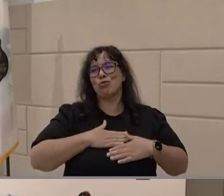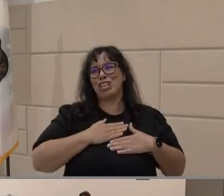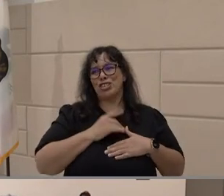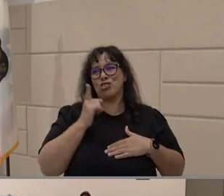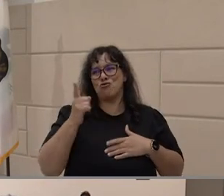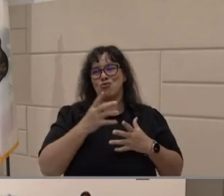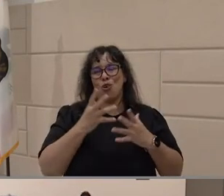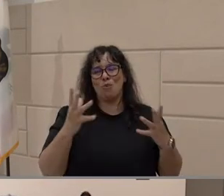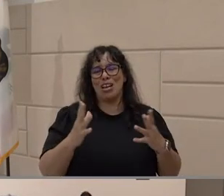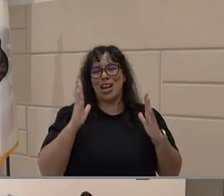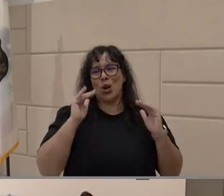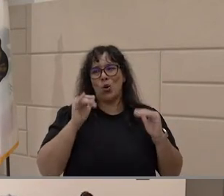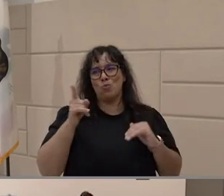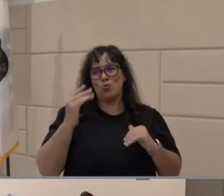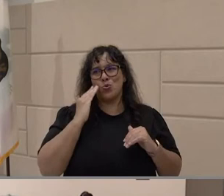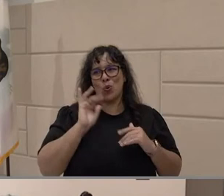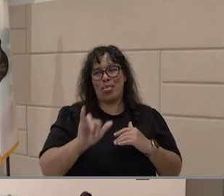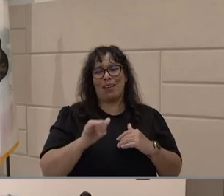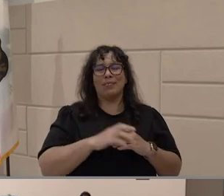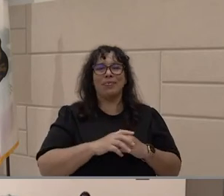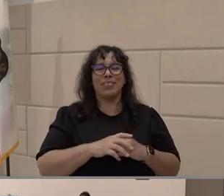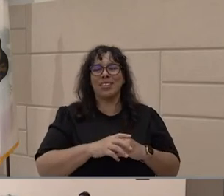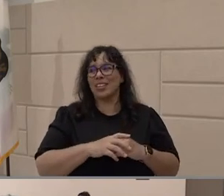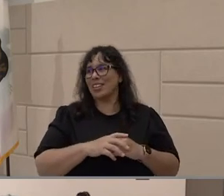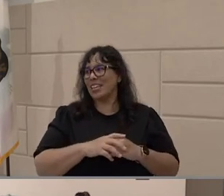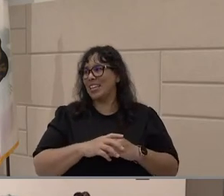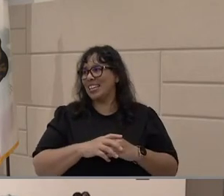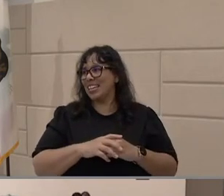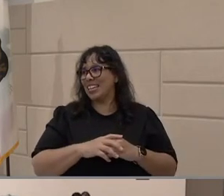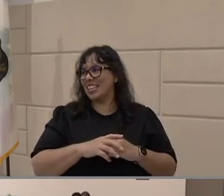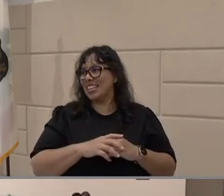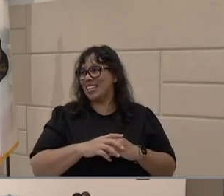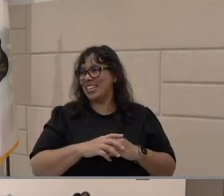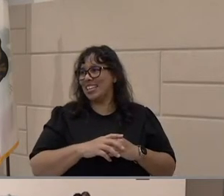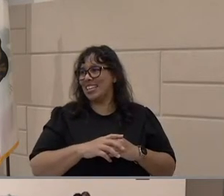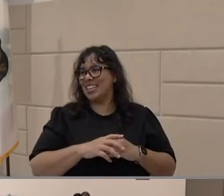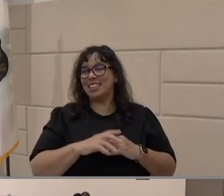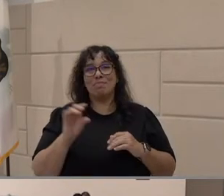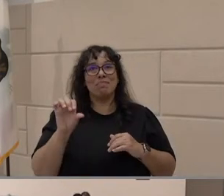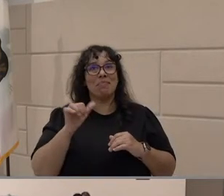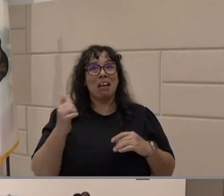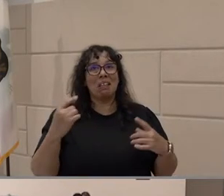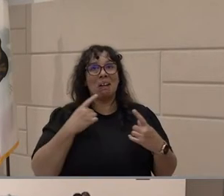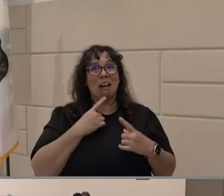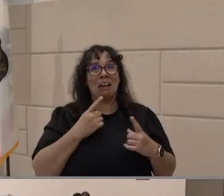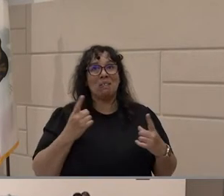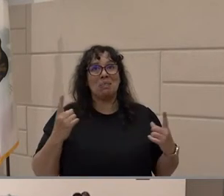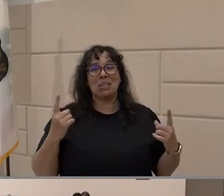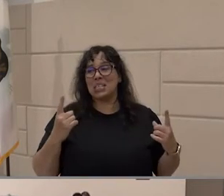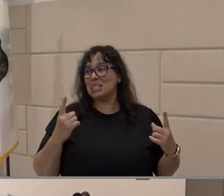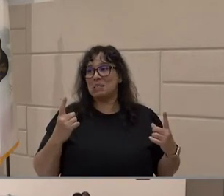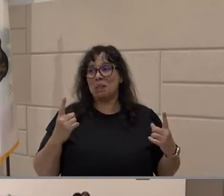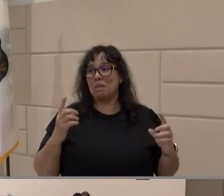អរគុណចំពោះកិច្ចការដែលអ្នកស្រី Latisha បានប្រឹងប្រែងធ្វើមានអ្វីត្រូវប្រ